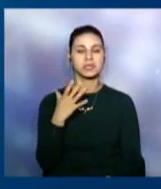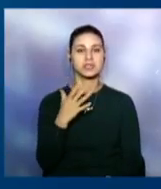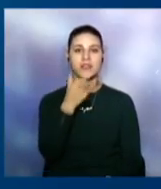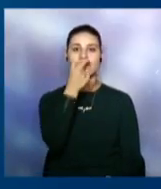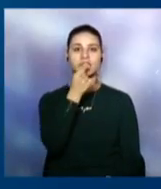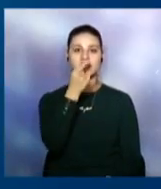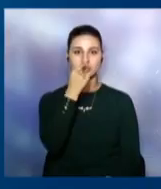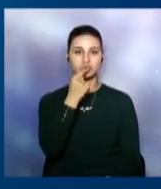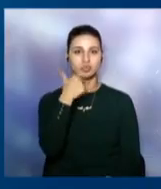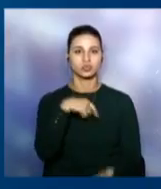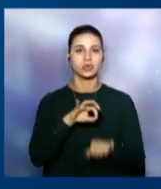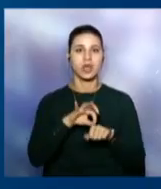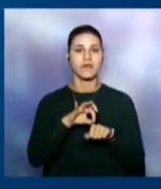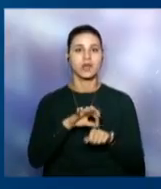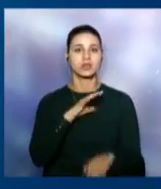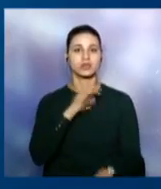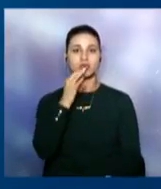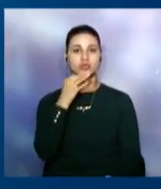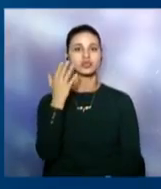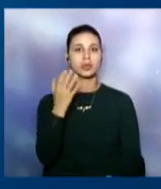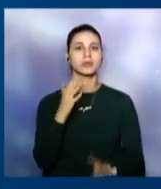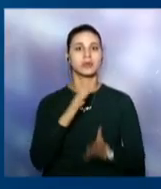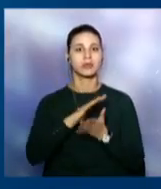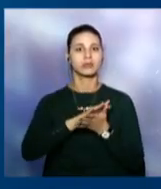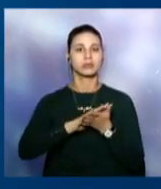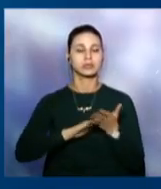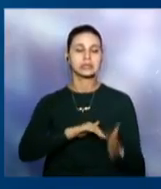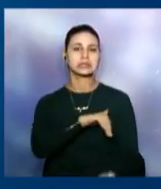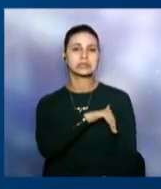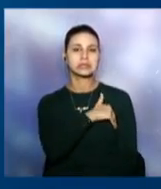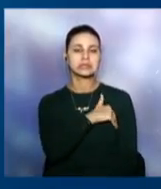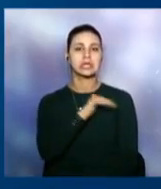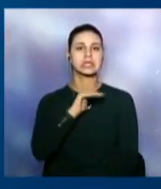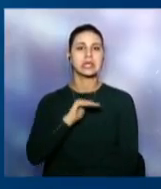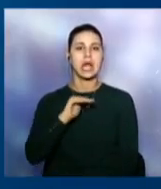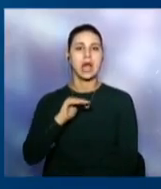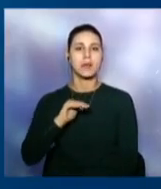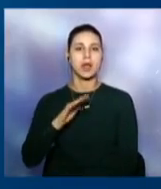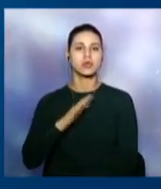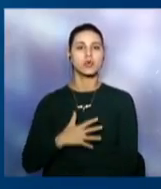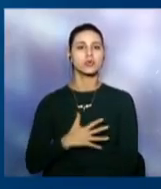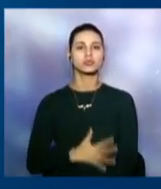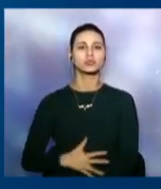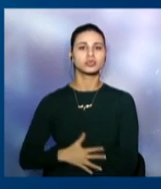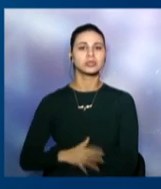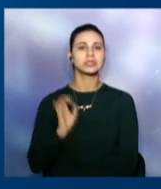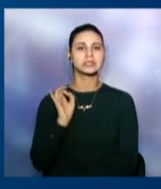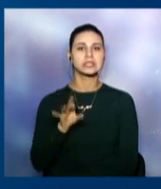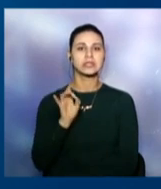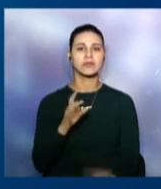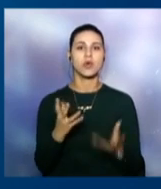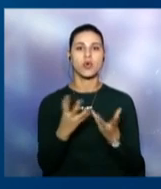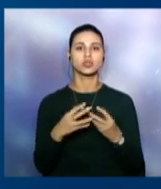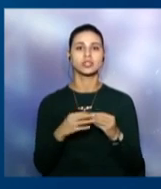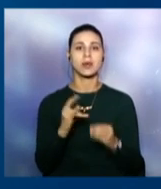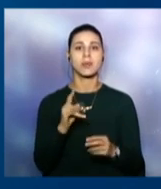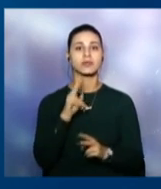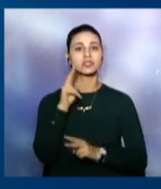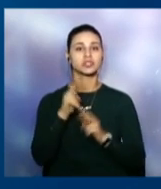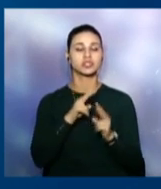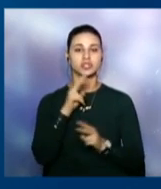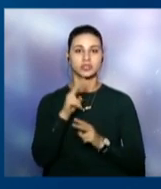ვირუსული ინფექცია, რის შემდეგაც გაუგრძელდა დაბალი სიცხეები და ყრუტკივილი მუცლის არეში. ოჯახმა ბავშვის